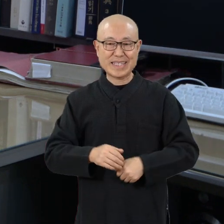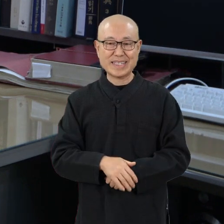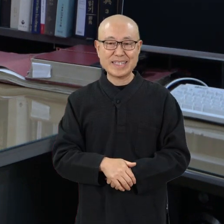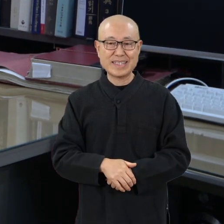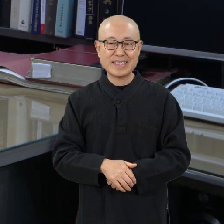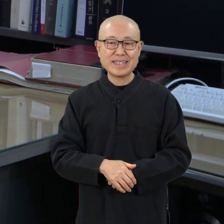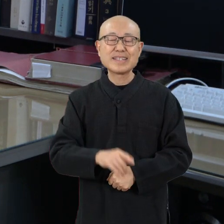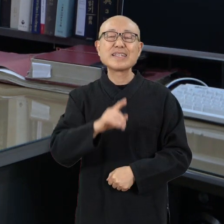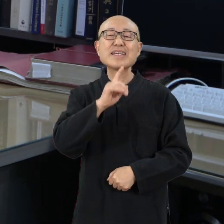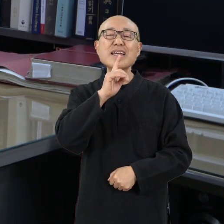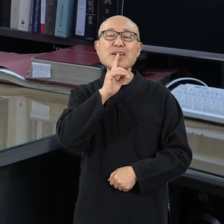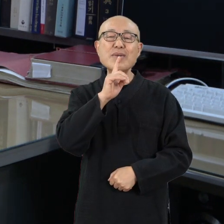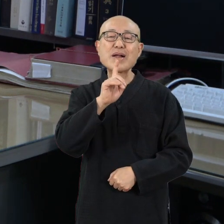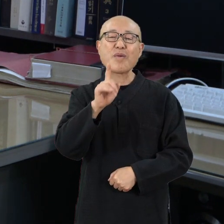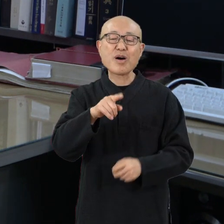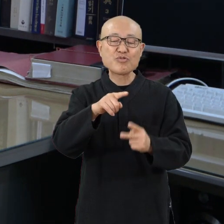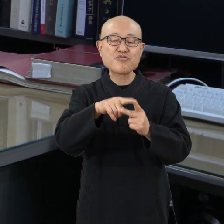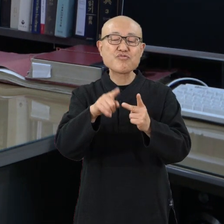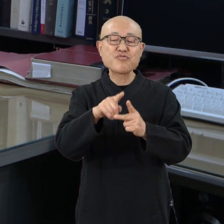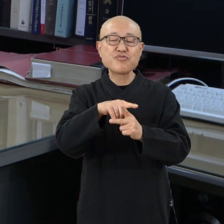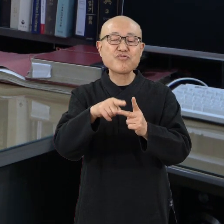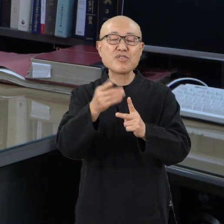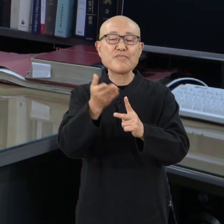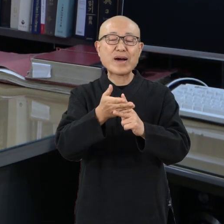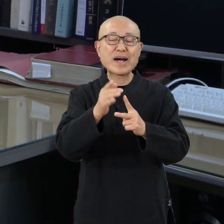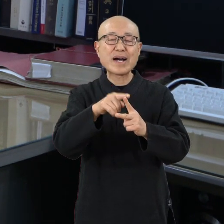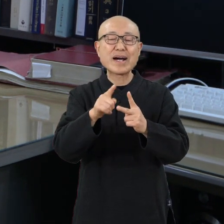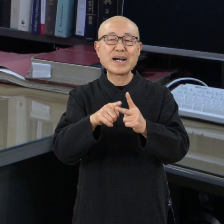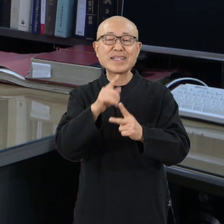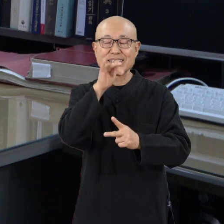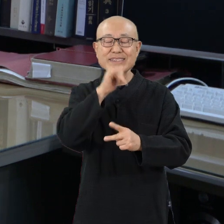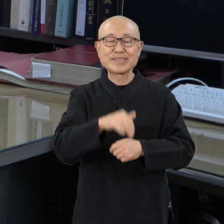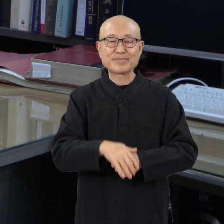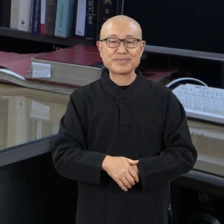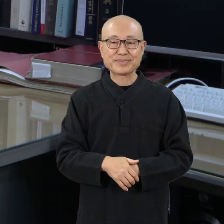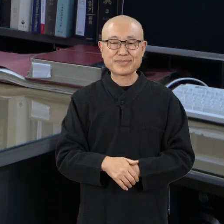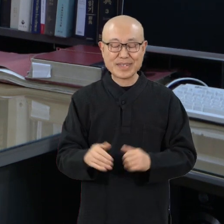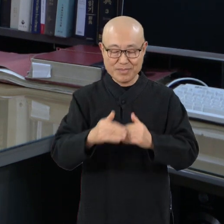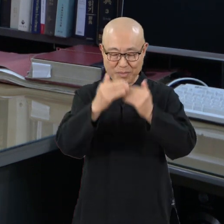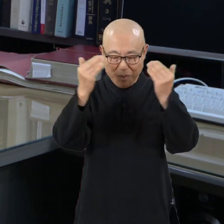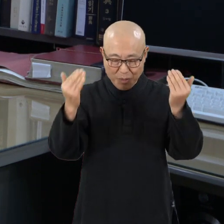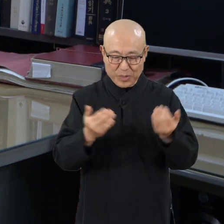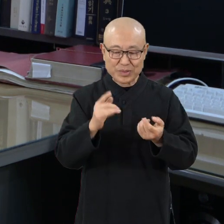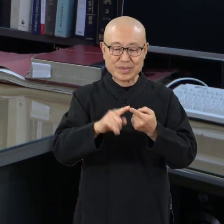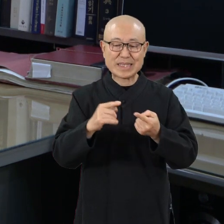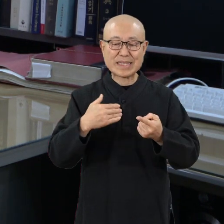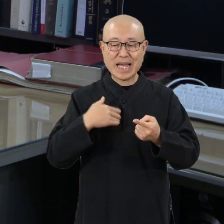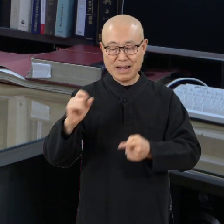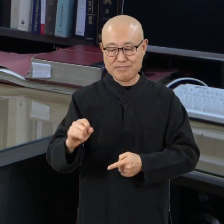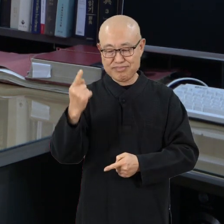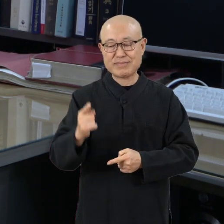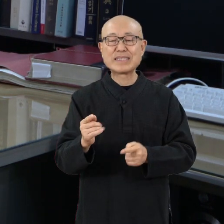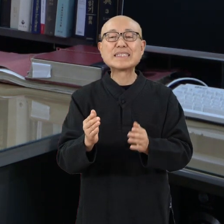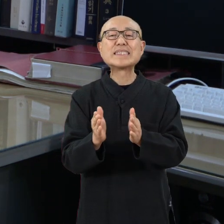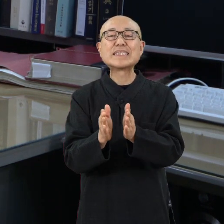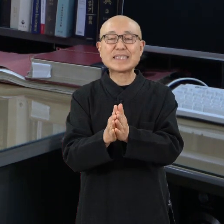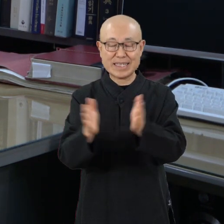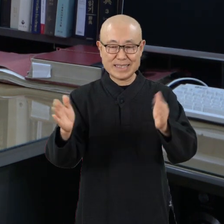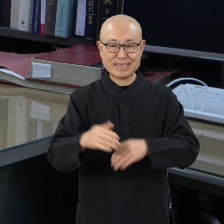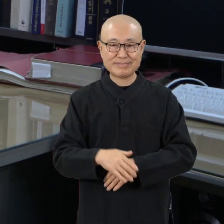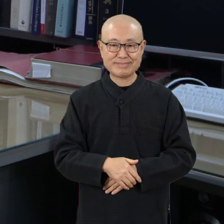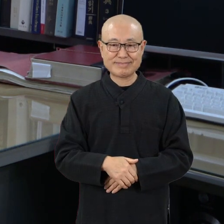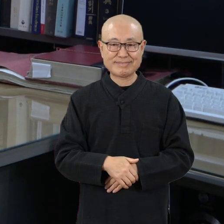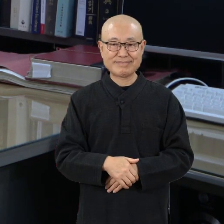이 말씀은 두 가지 가르침을 우리가 얻을 수가 있어요. 모든 것은 나에게 원인이 있다.